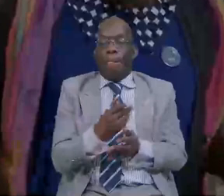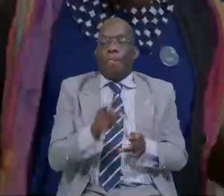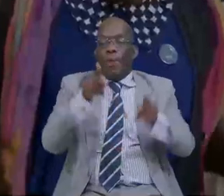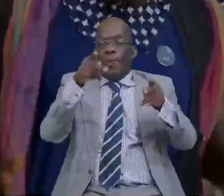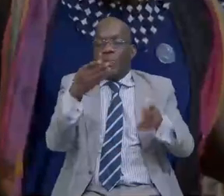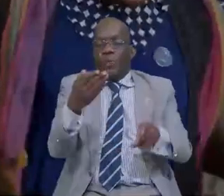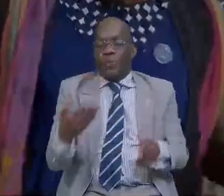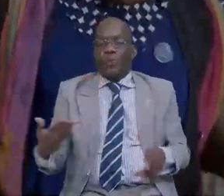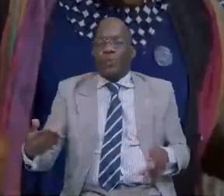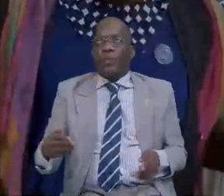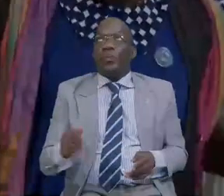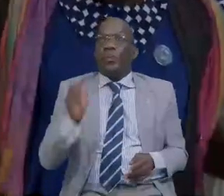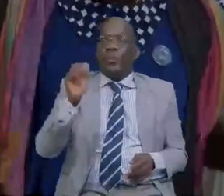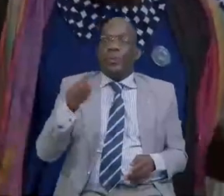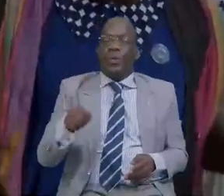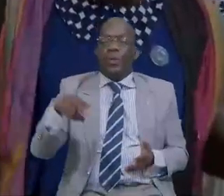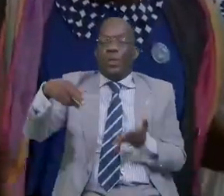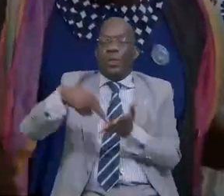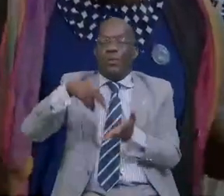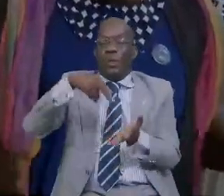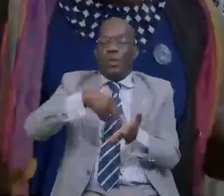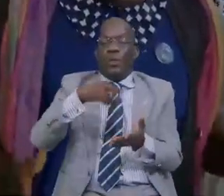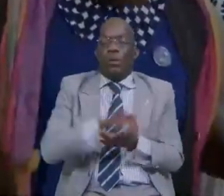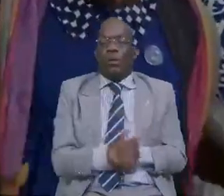Un vase nouveau, oui, mais ambassadeur.